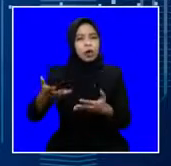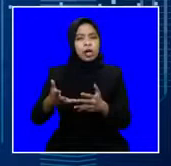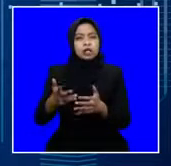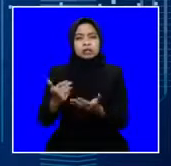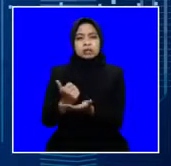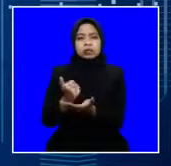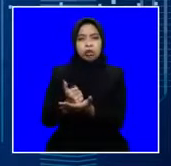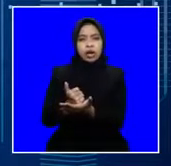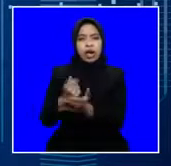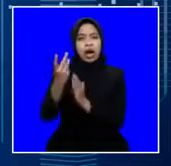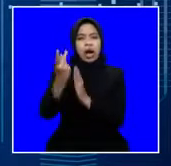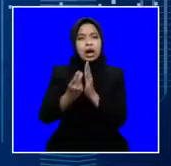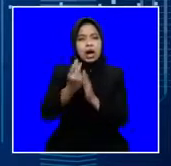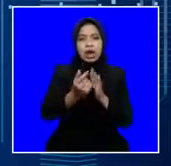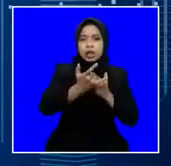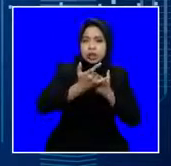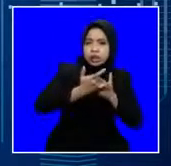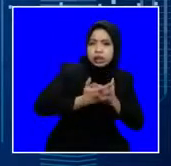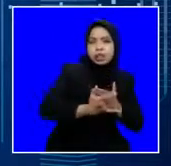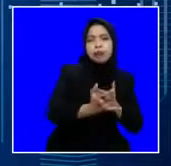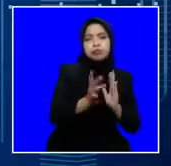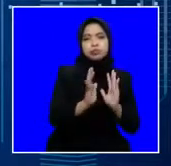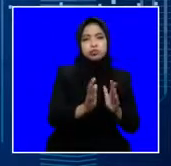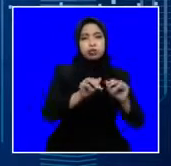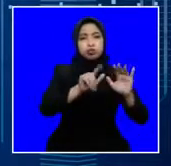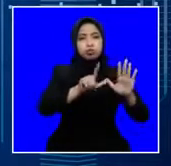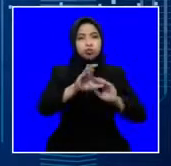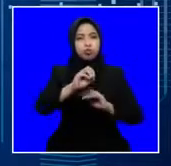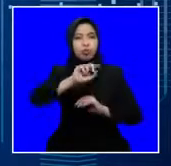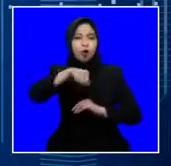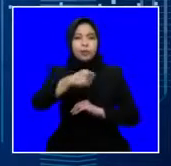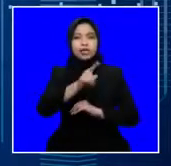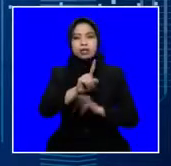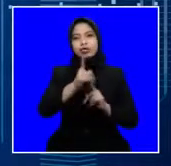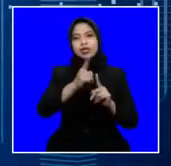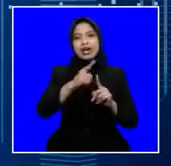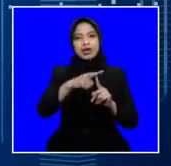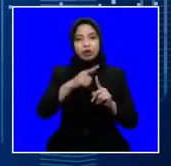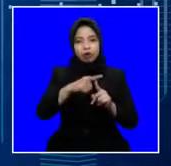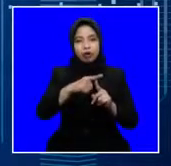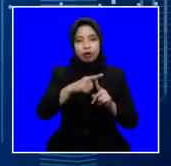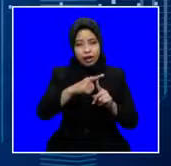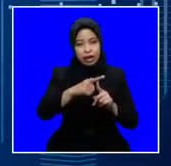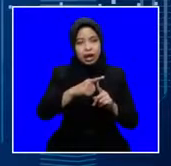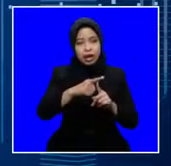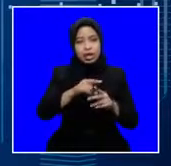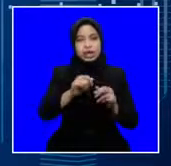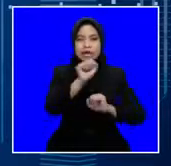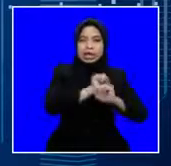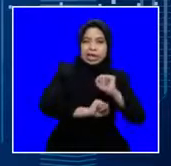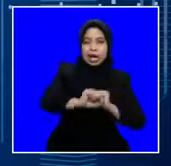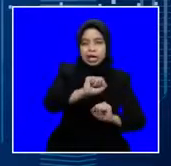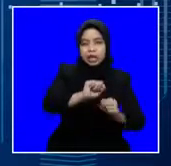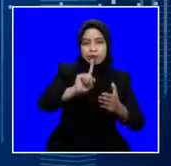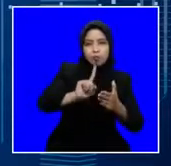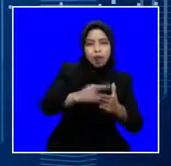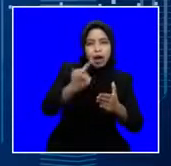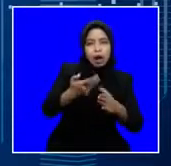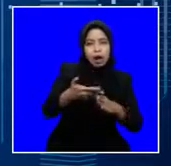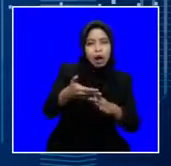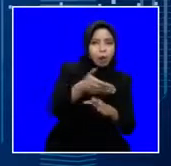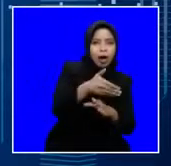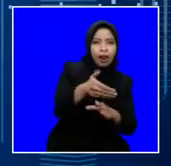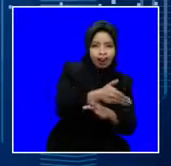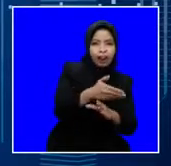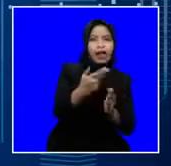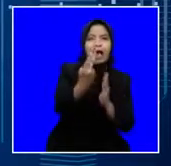mengakumulasikan dana abadi sebesar 70,1 triliun. Ini dimulai dengan awalnya